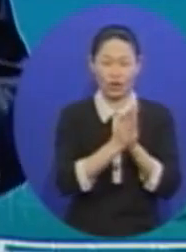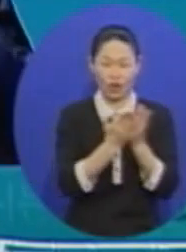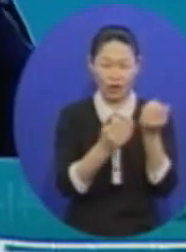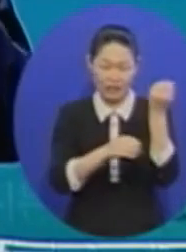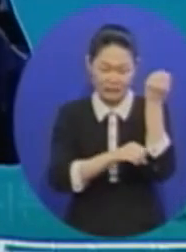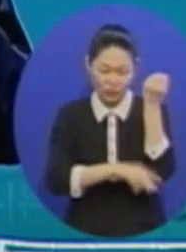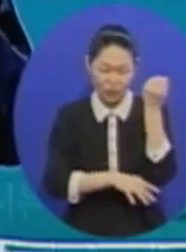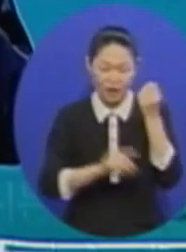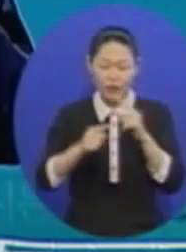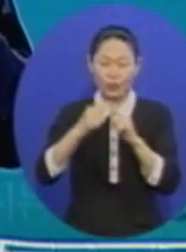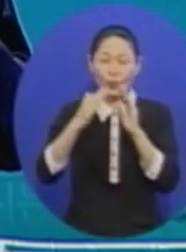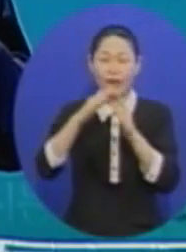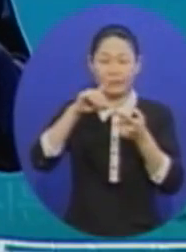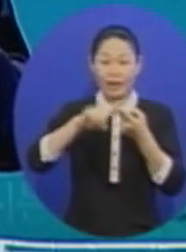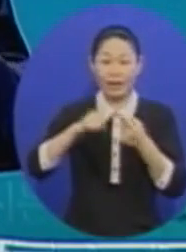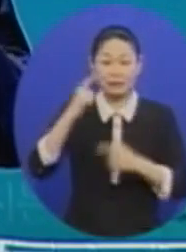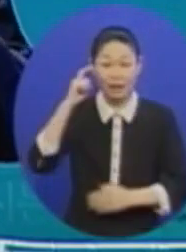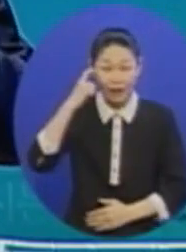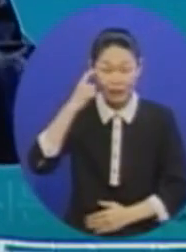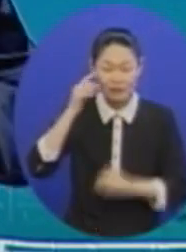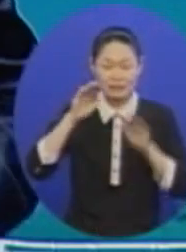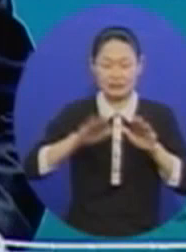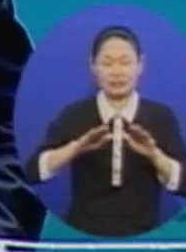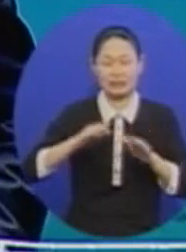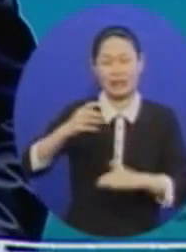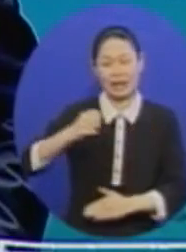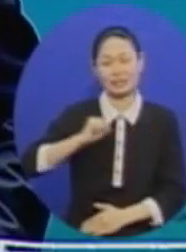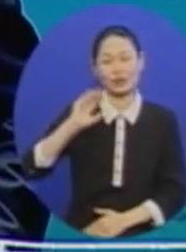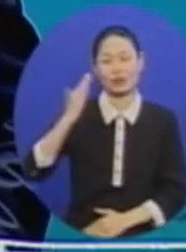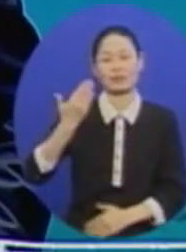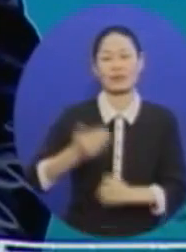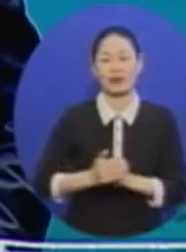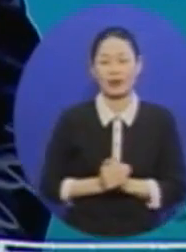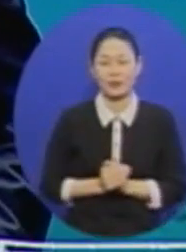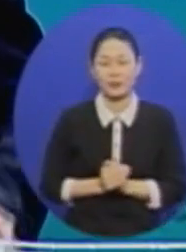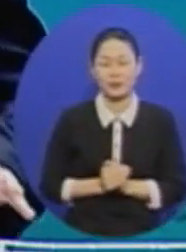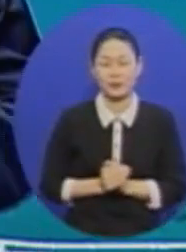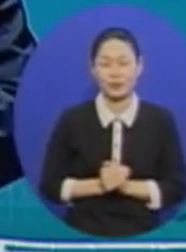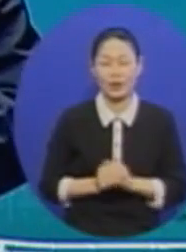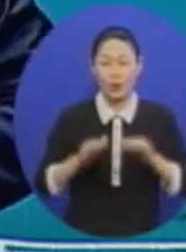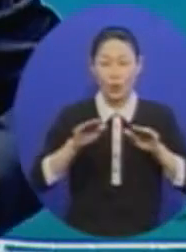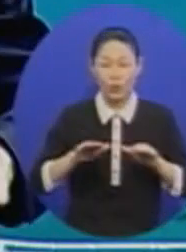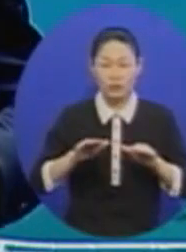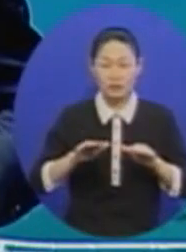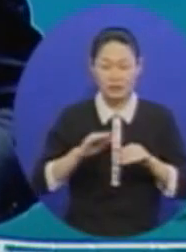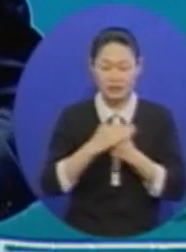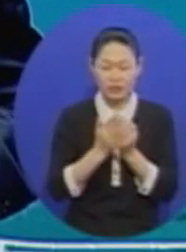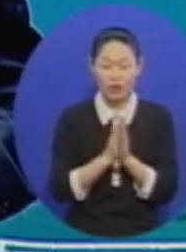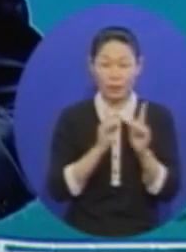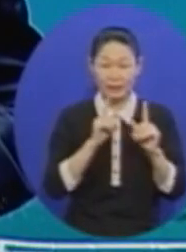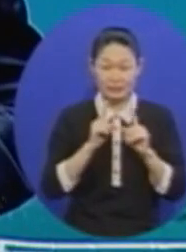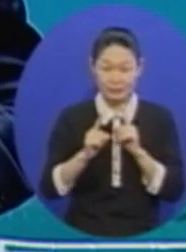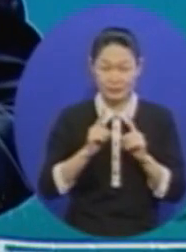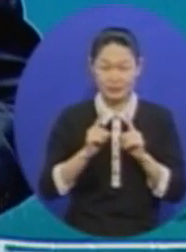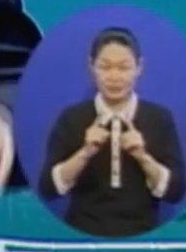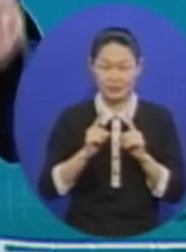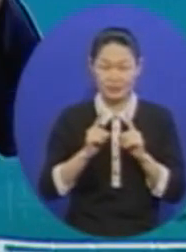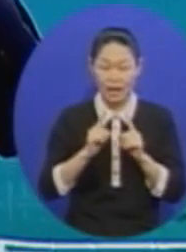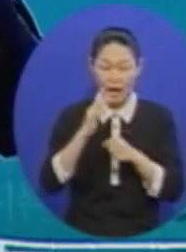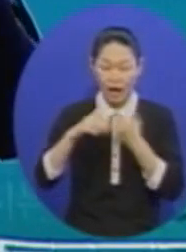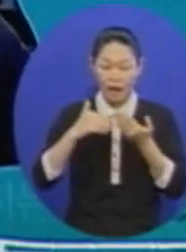교회의 대한 생각을 이제는 가지셔야 합니다 오늘 이 본문의 말씀은